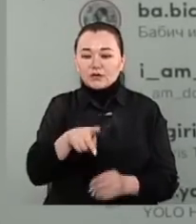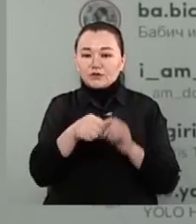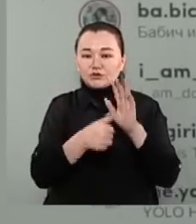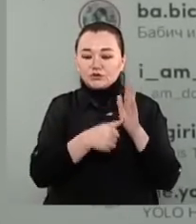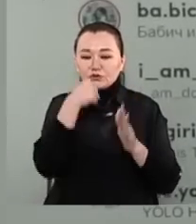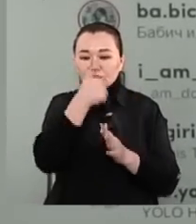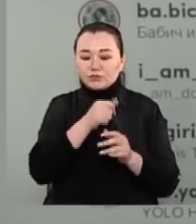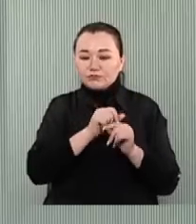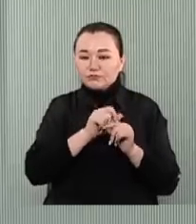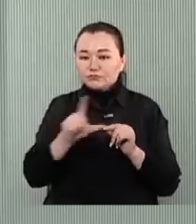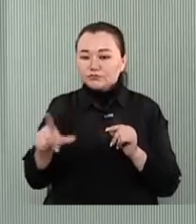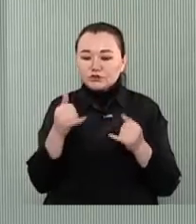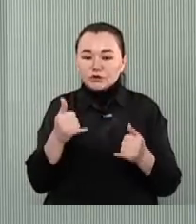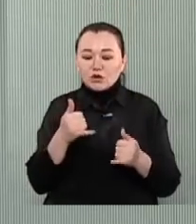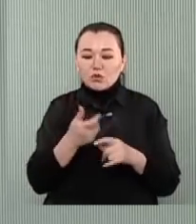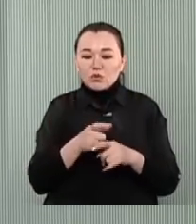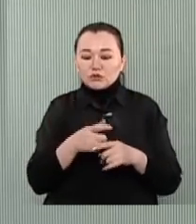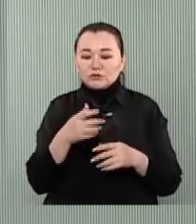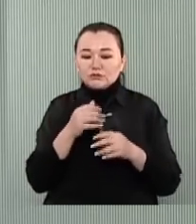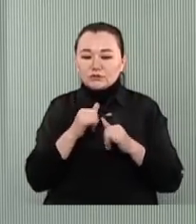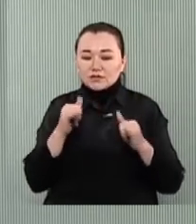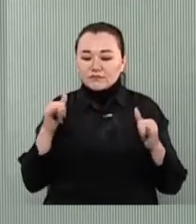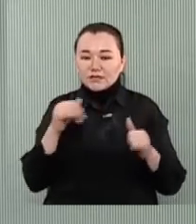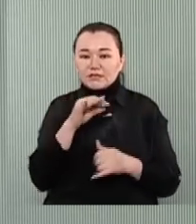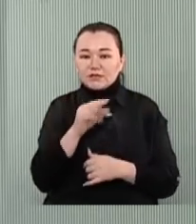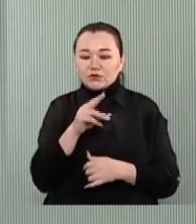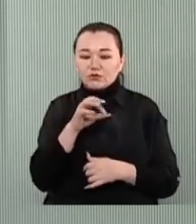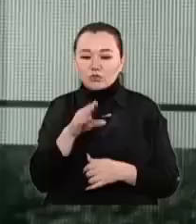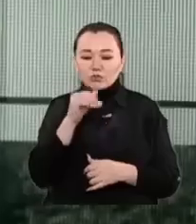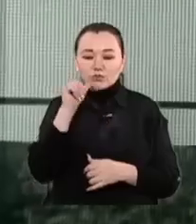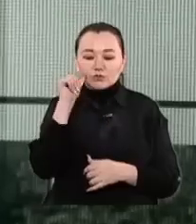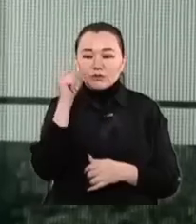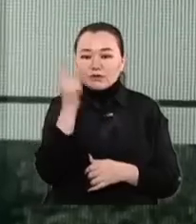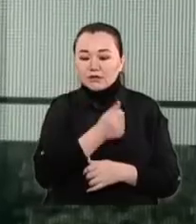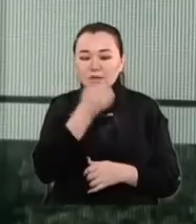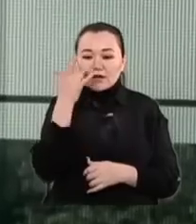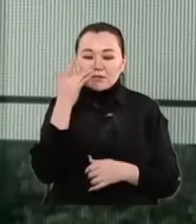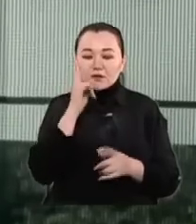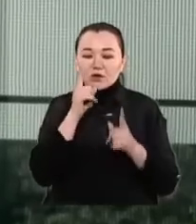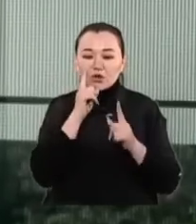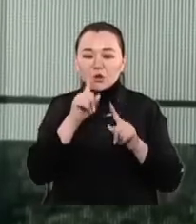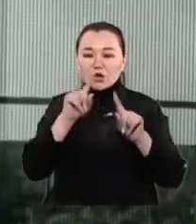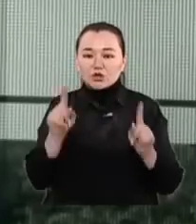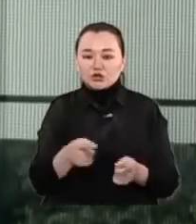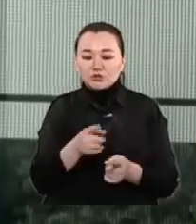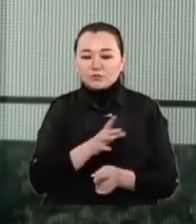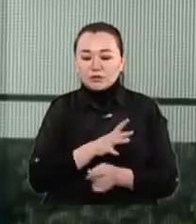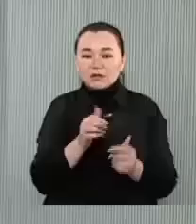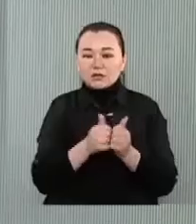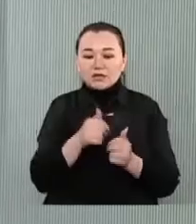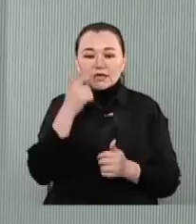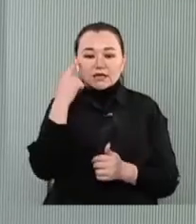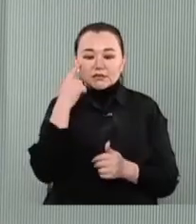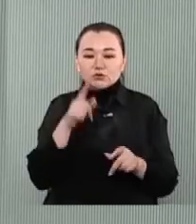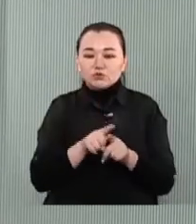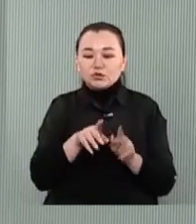2016 жылы бастау алып, қазір қарқынды дамып келе жатқан TikTok'қа өткен аптада Америка Конгресі шектеу қойды. Көршілес Қырғызстанда